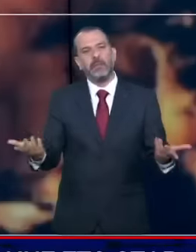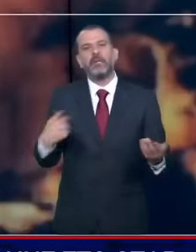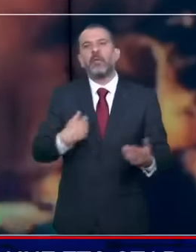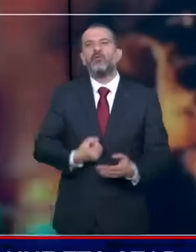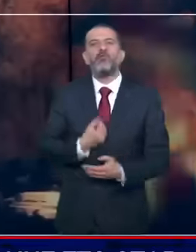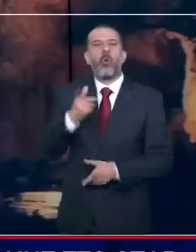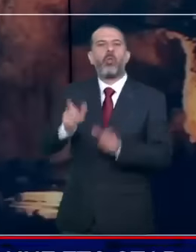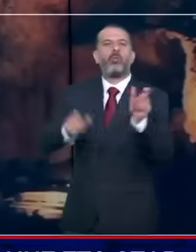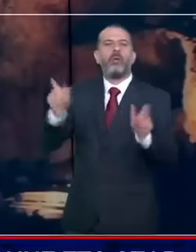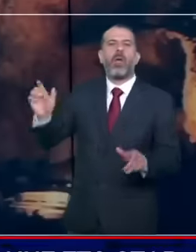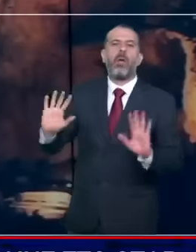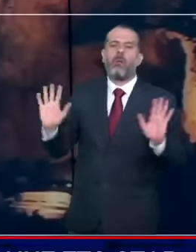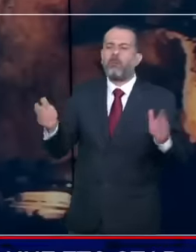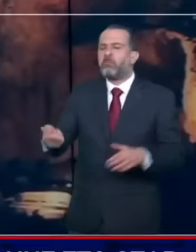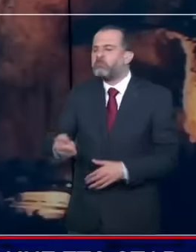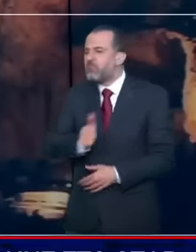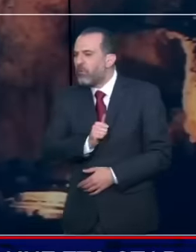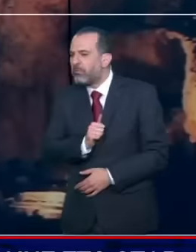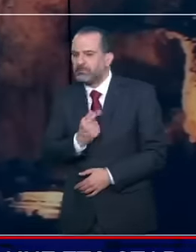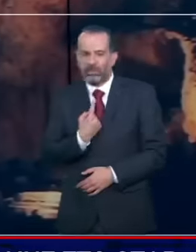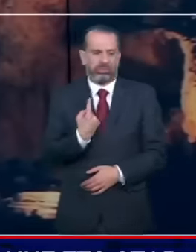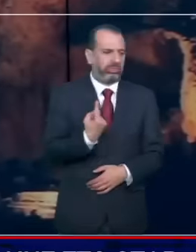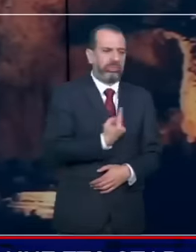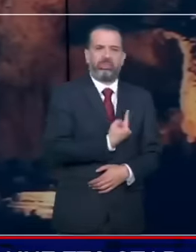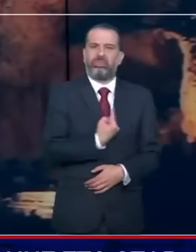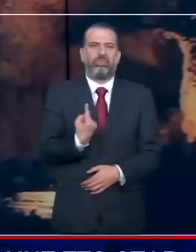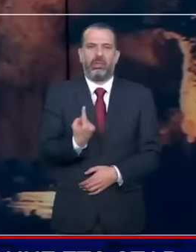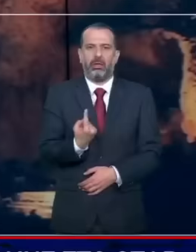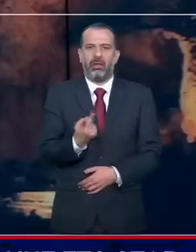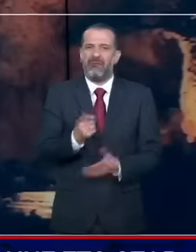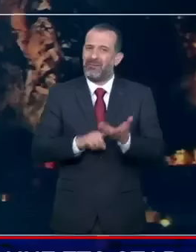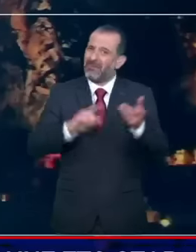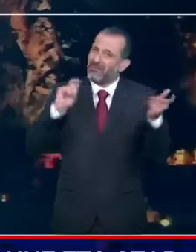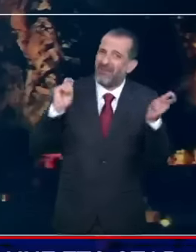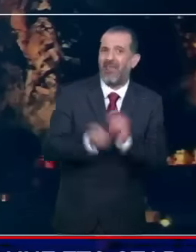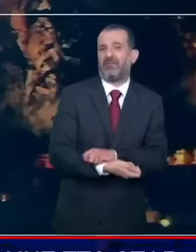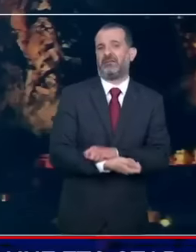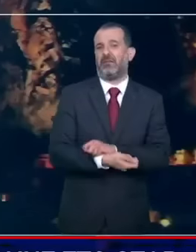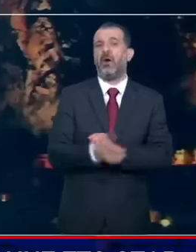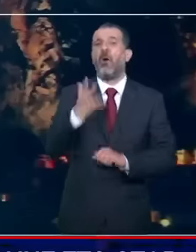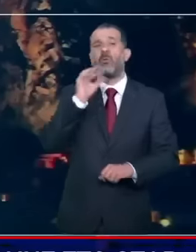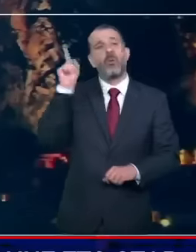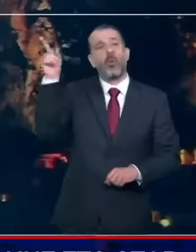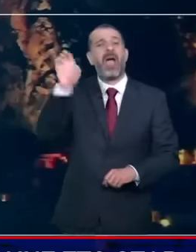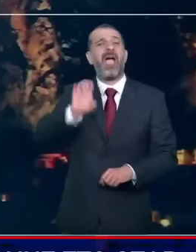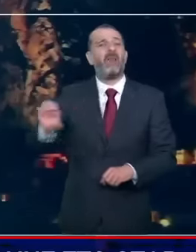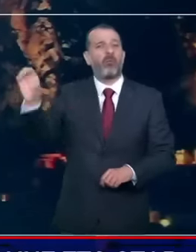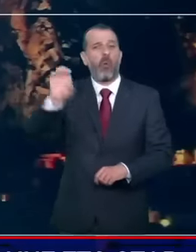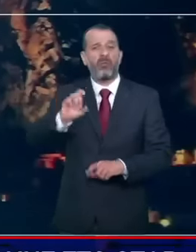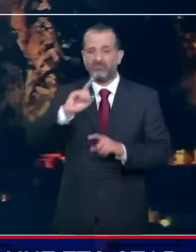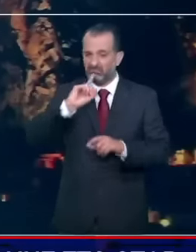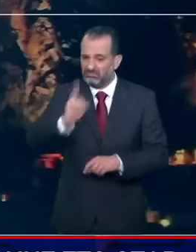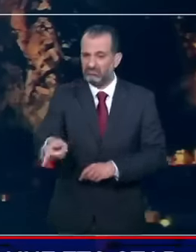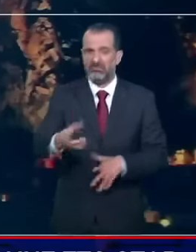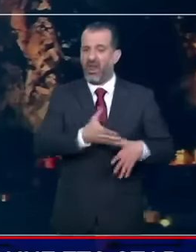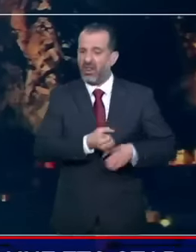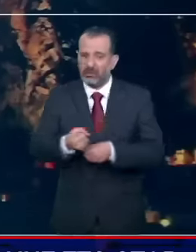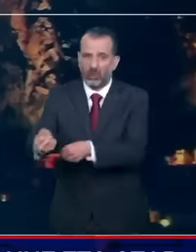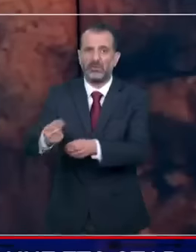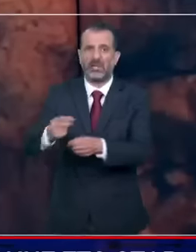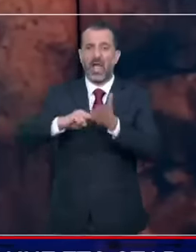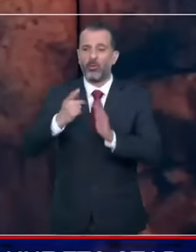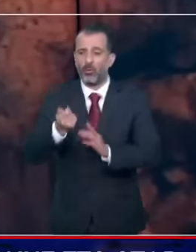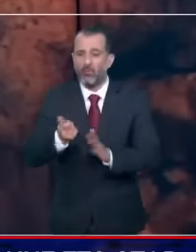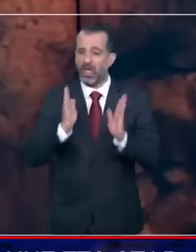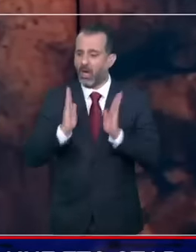τους. Και αυτό πρέπει να αλλάξει η Ευρώπη. Δεν μπορεί να είναι μια Ευρώπη που να λέει μόνο λιτότητα σε όλα. Η